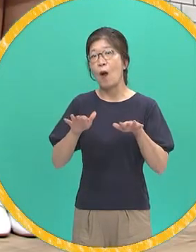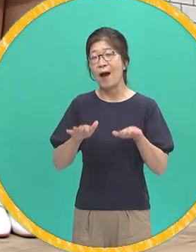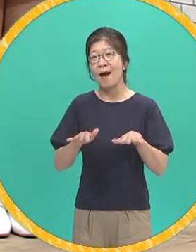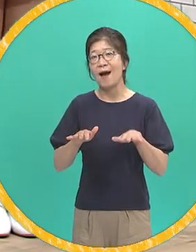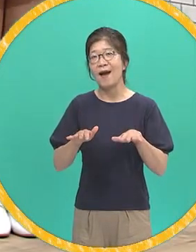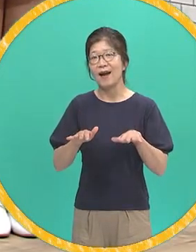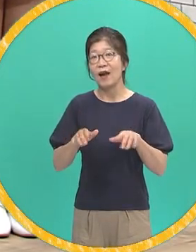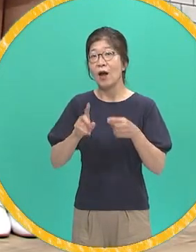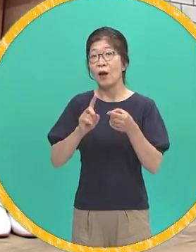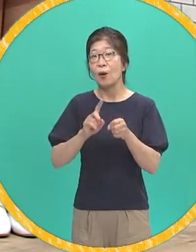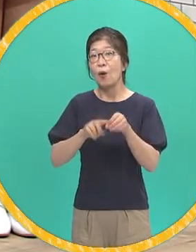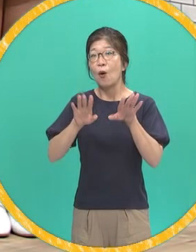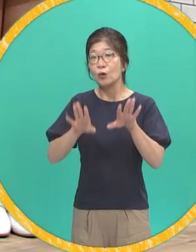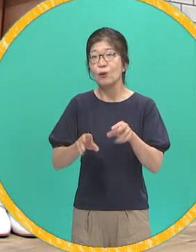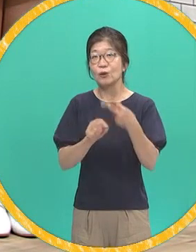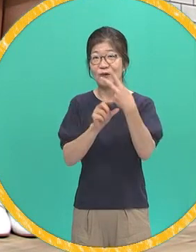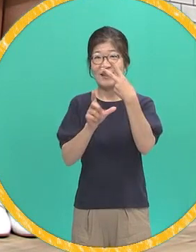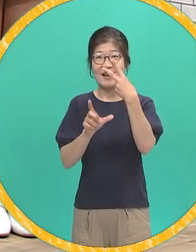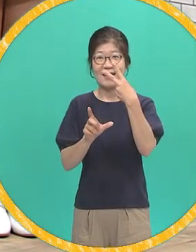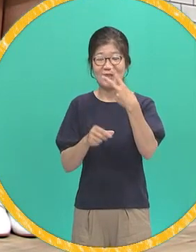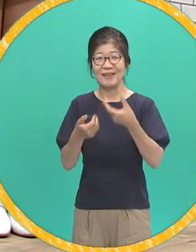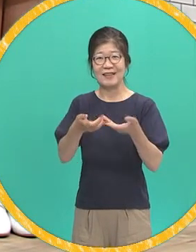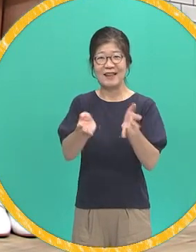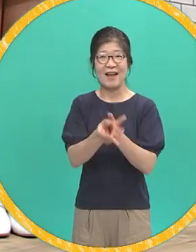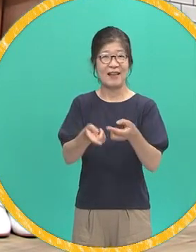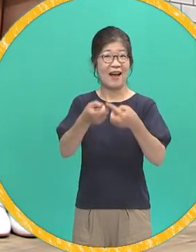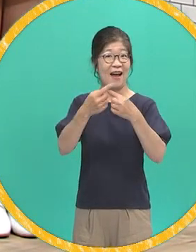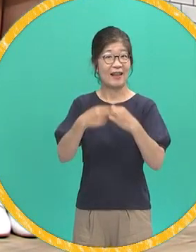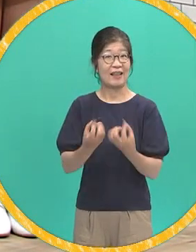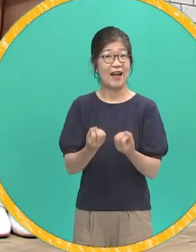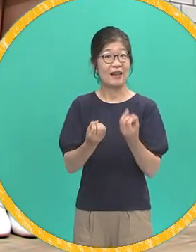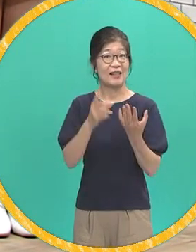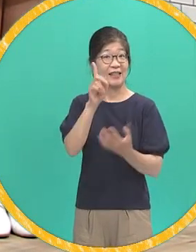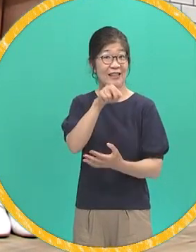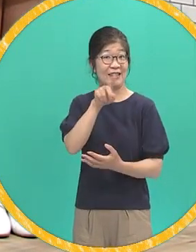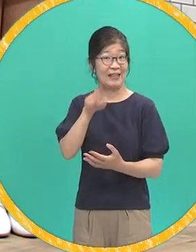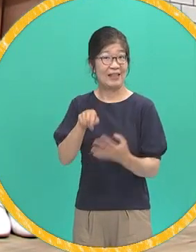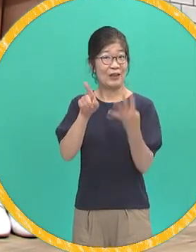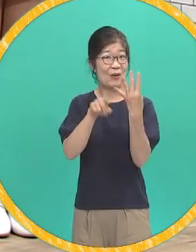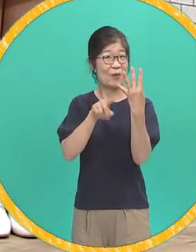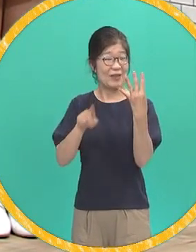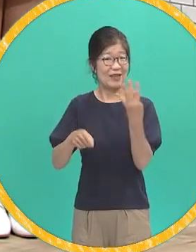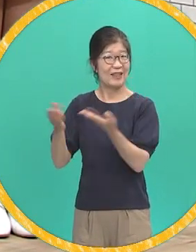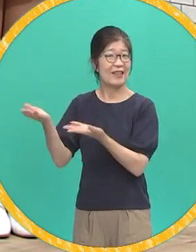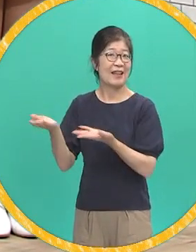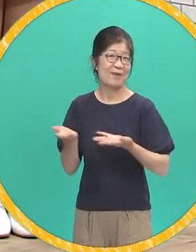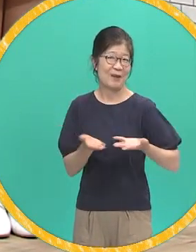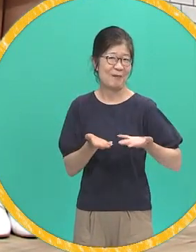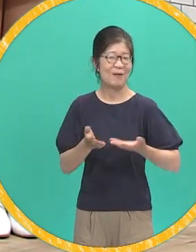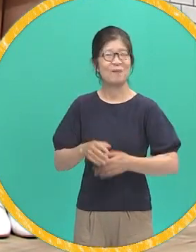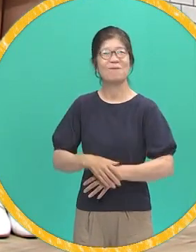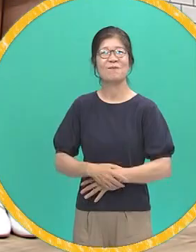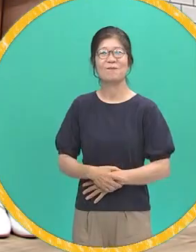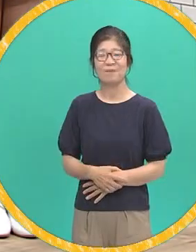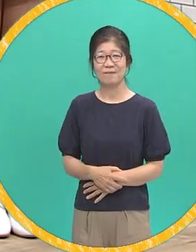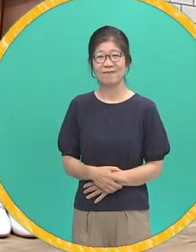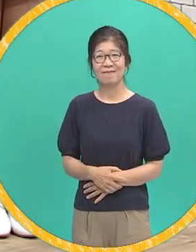ね今年2月からカラーガードになった新人単位の皆さんが来てくれています